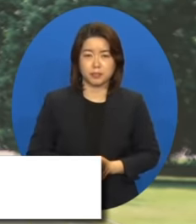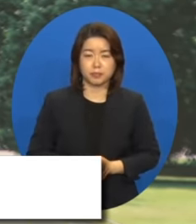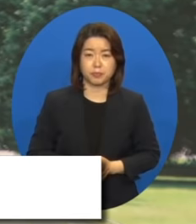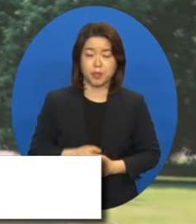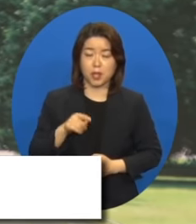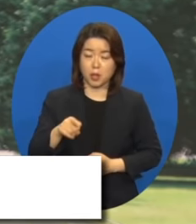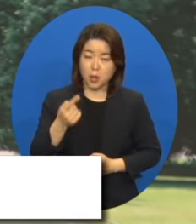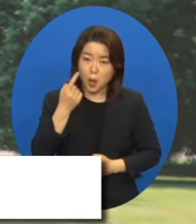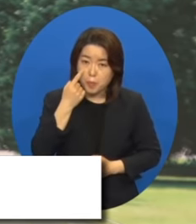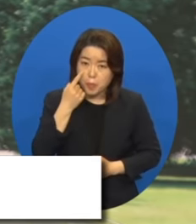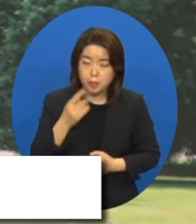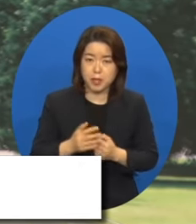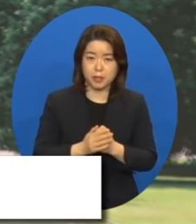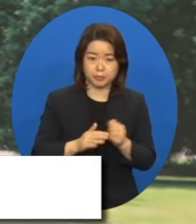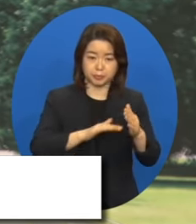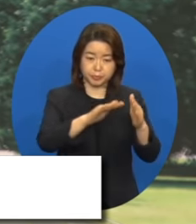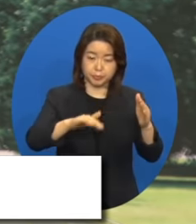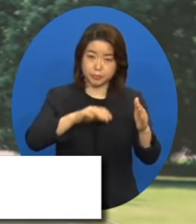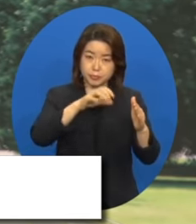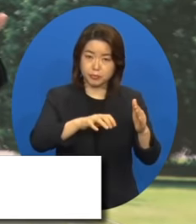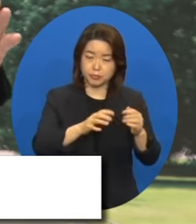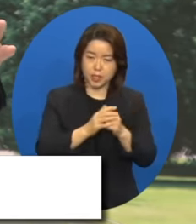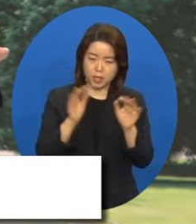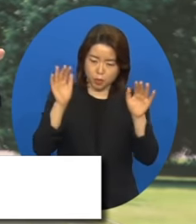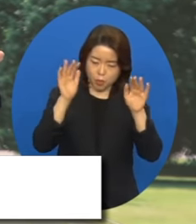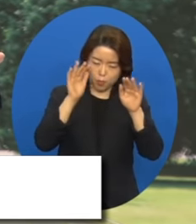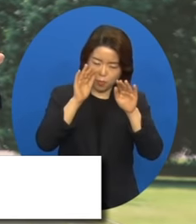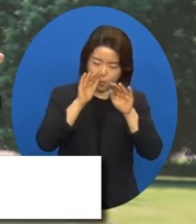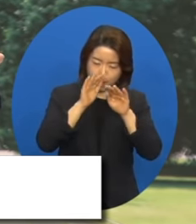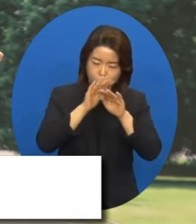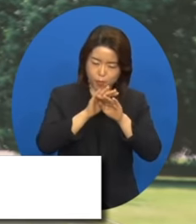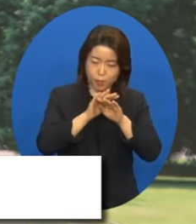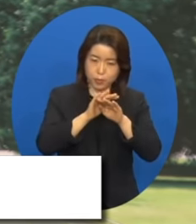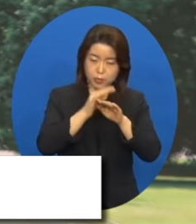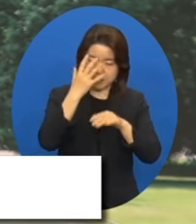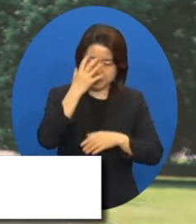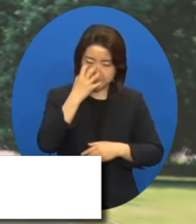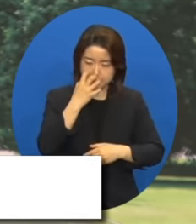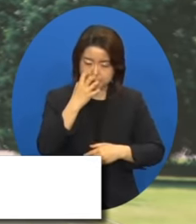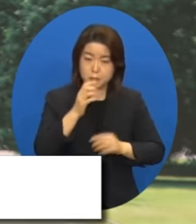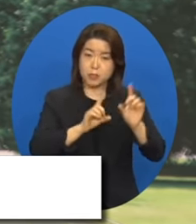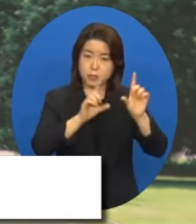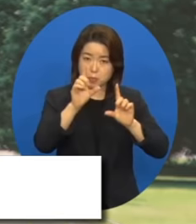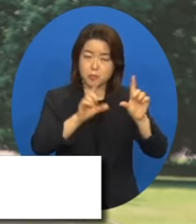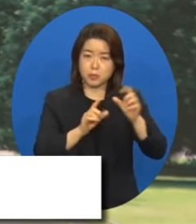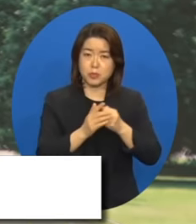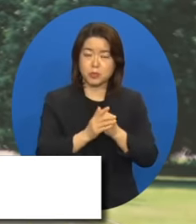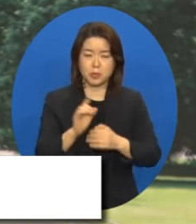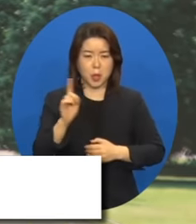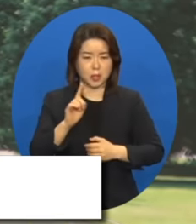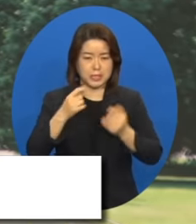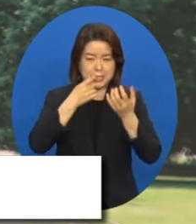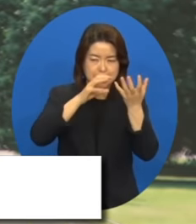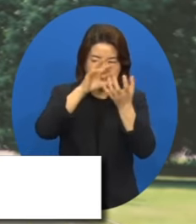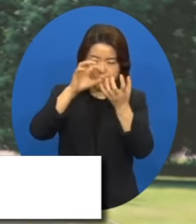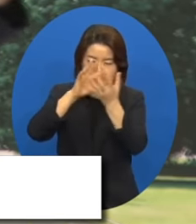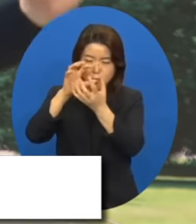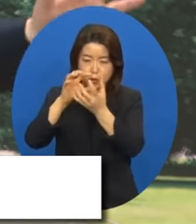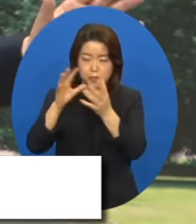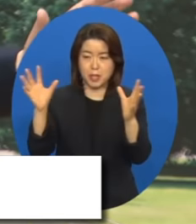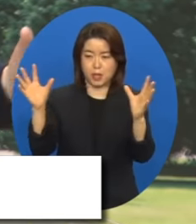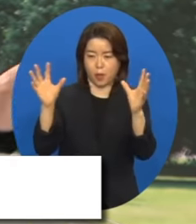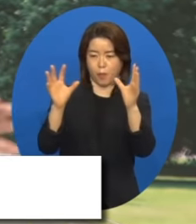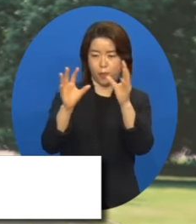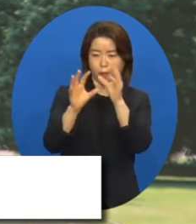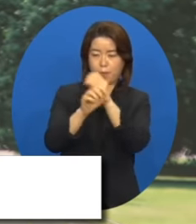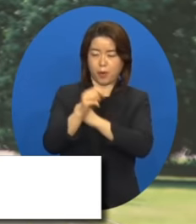그러다가 보면 가정에 드리워졌던 어두운 그림자, 뭐라고 설명할 수 없는 어떤 먹구름이 싹